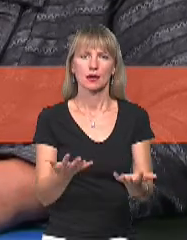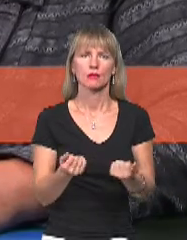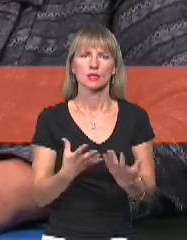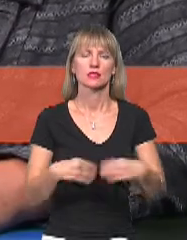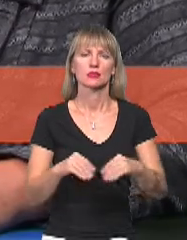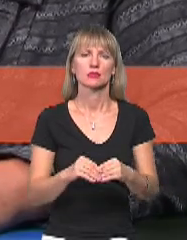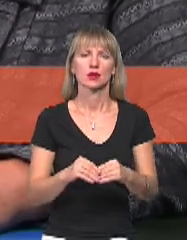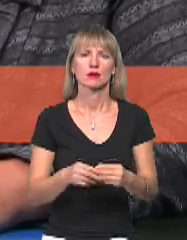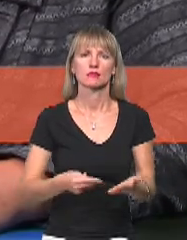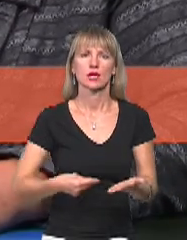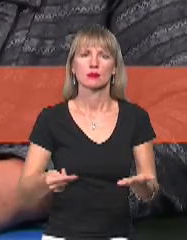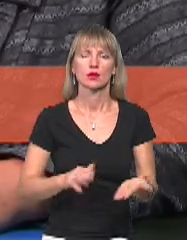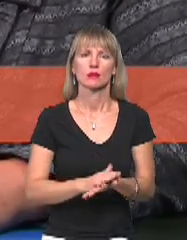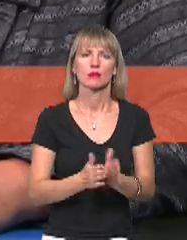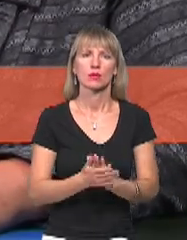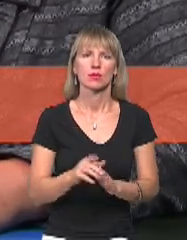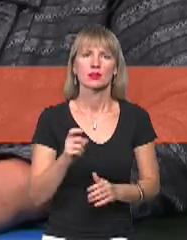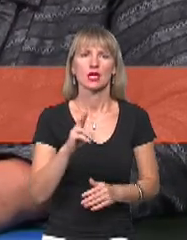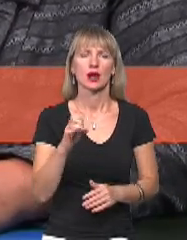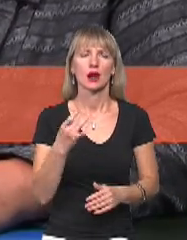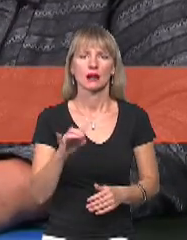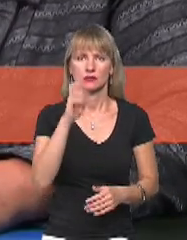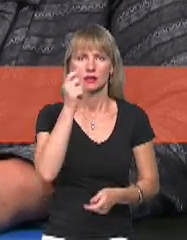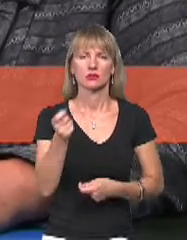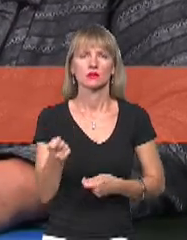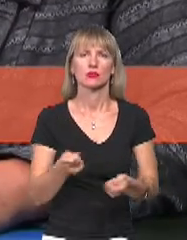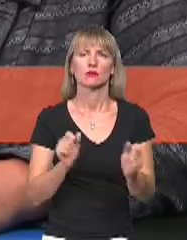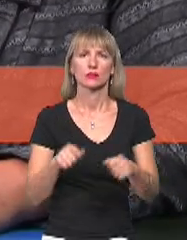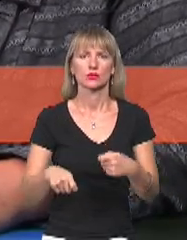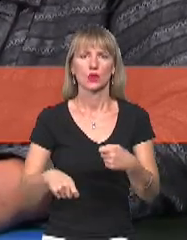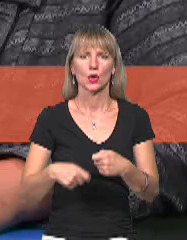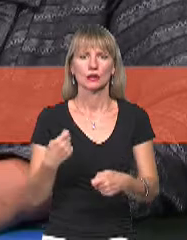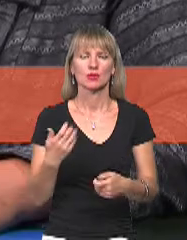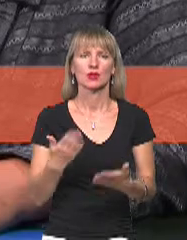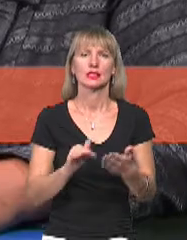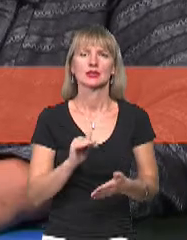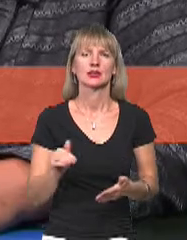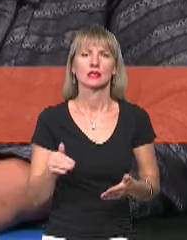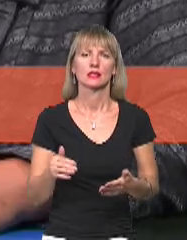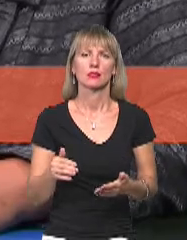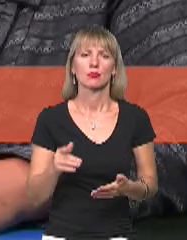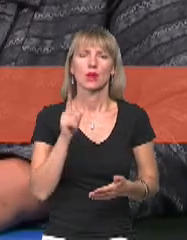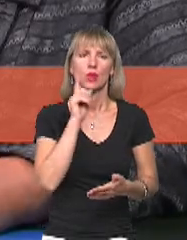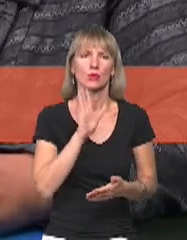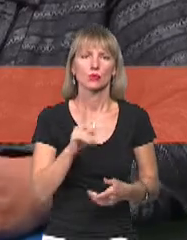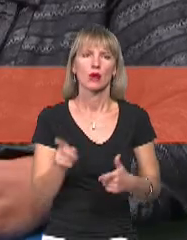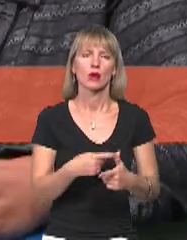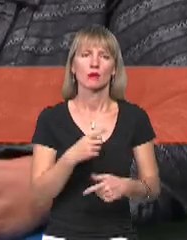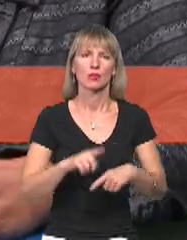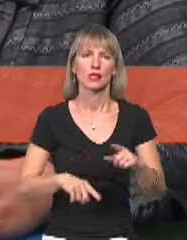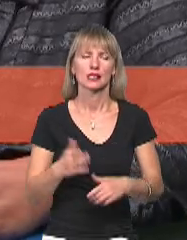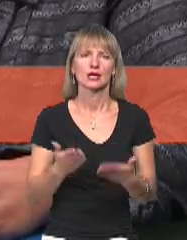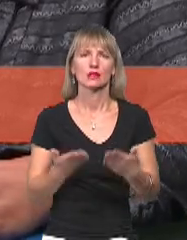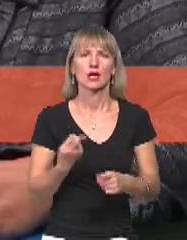сім'я, то укладається угода з райдержадміністрацією. І вона може розірватися тоді, якщо дітям там несприятливо або батьки. Якщо